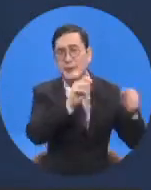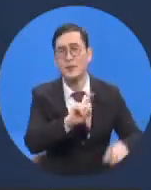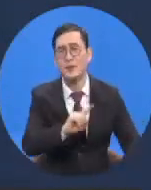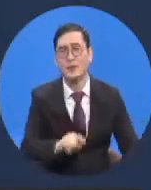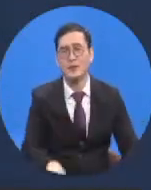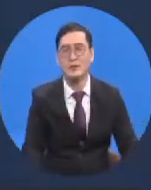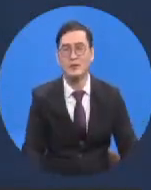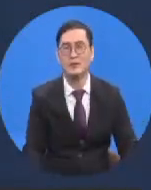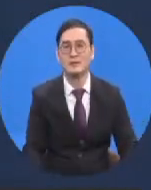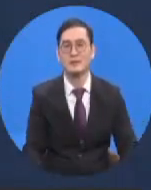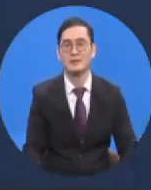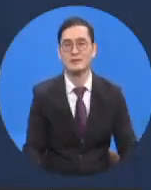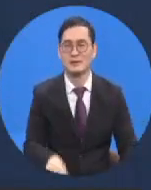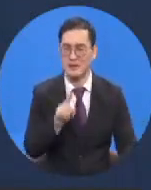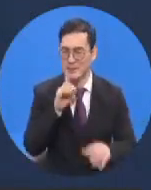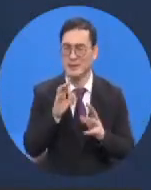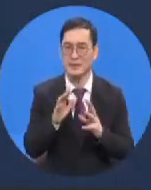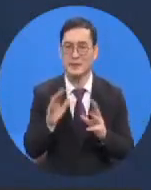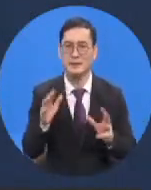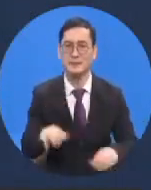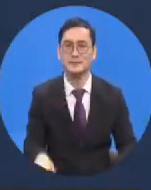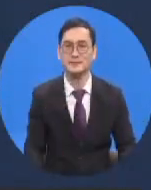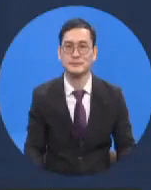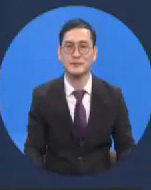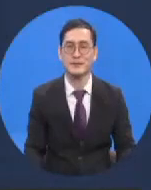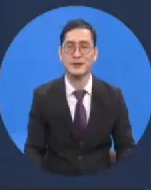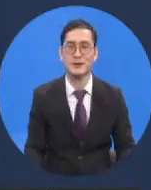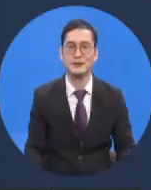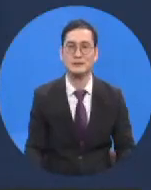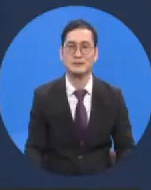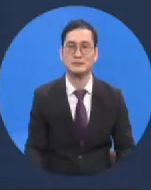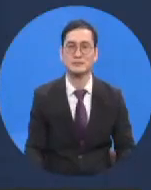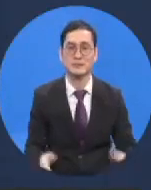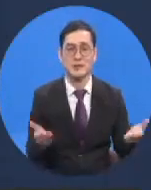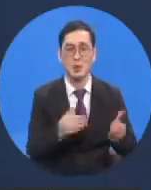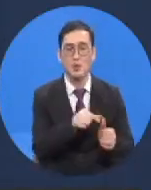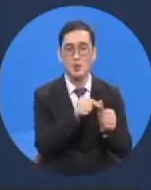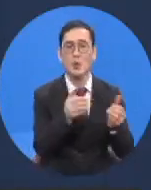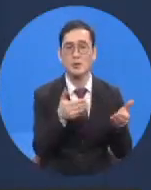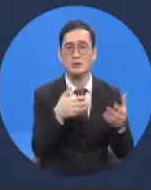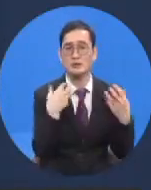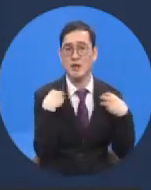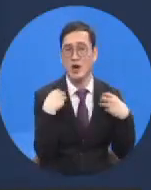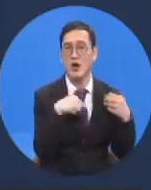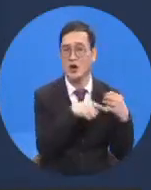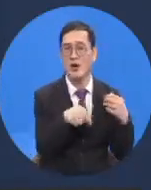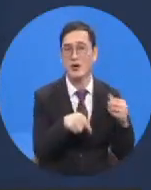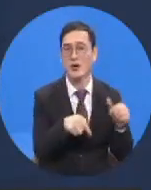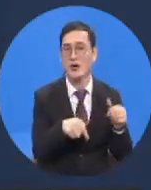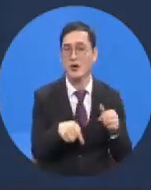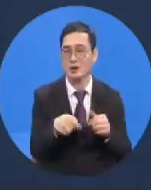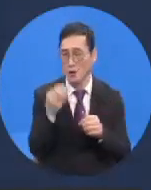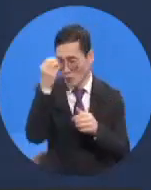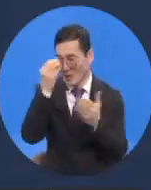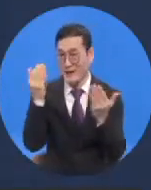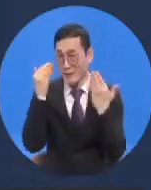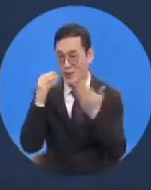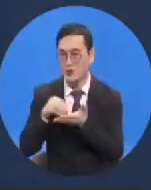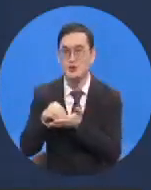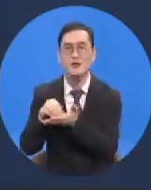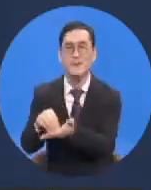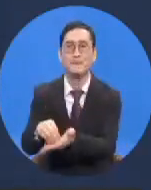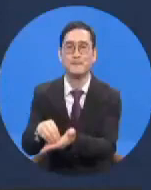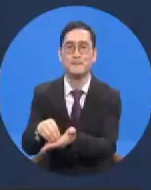일단은 경기도교육청과 중부지방고용노동청과 함께 고졸 취업지원 업무 협약식을 체결하는 자리에서 이제 저 말을